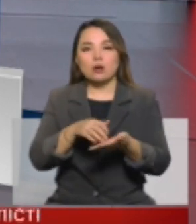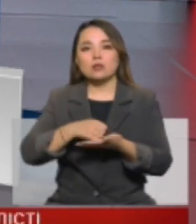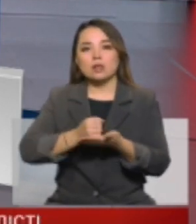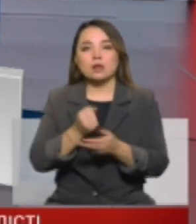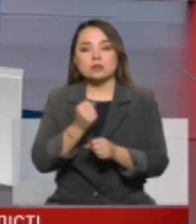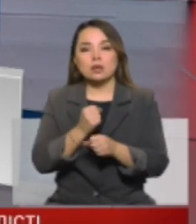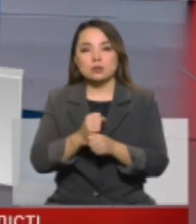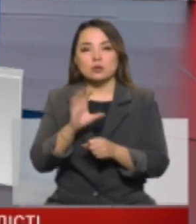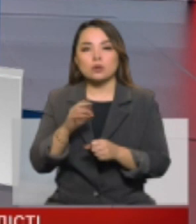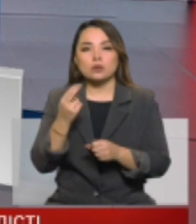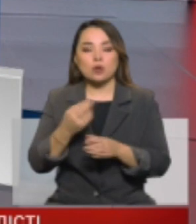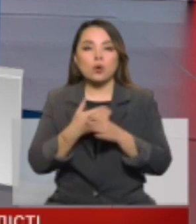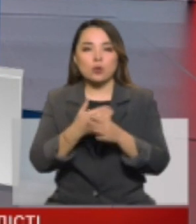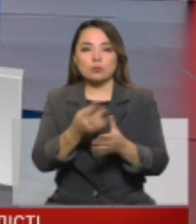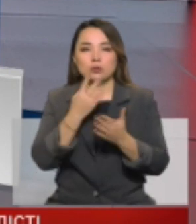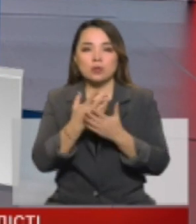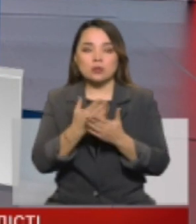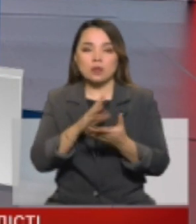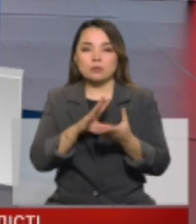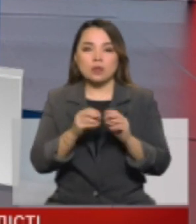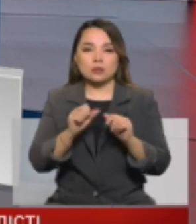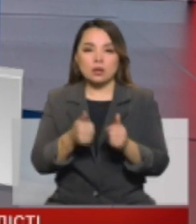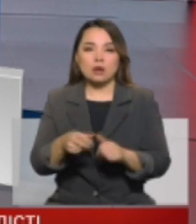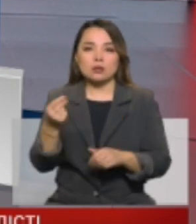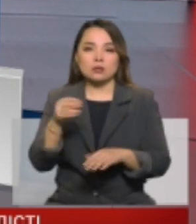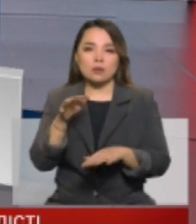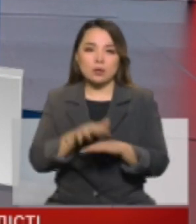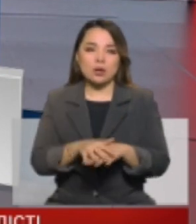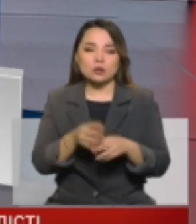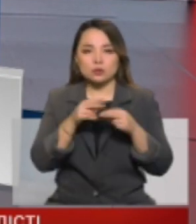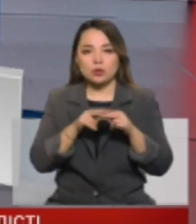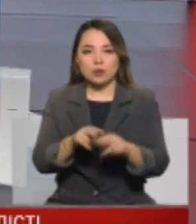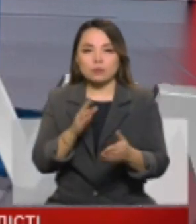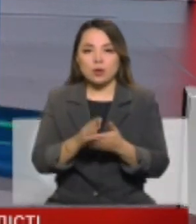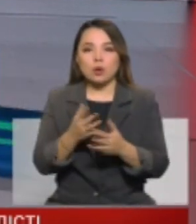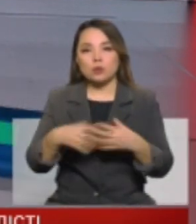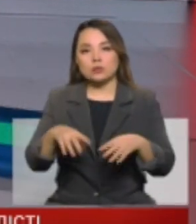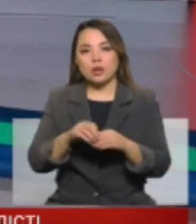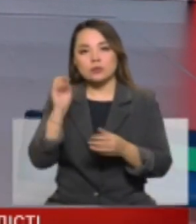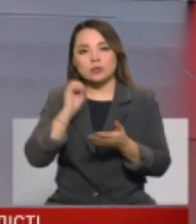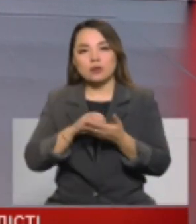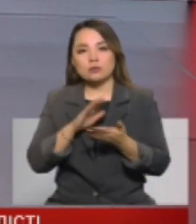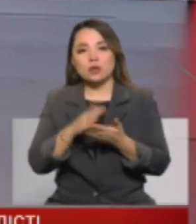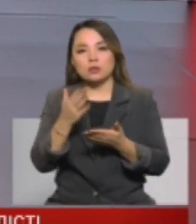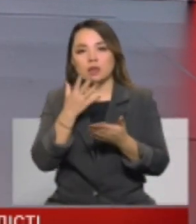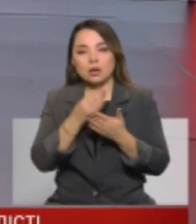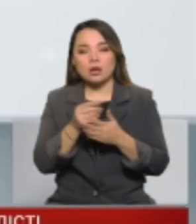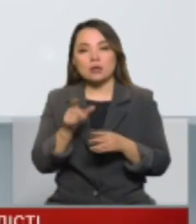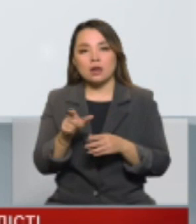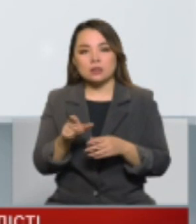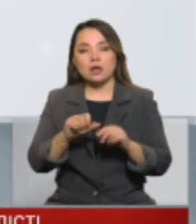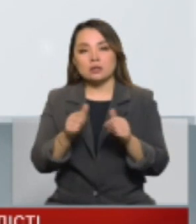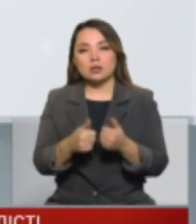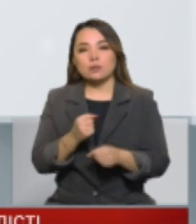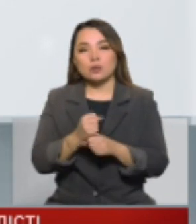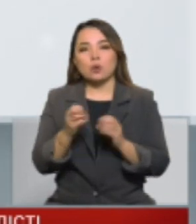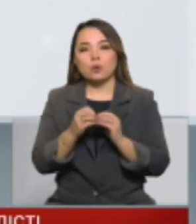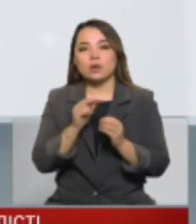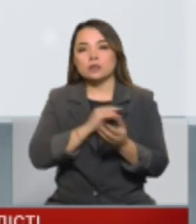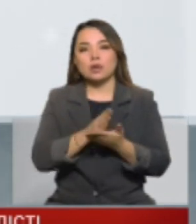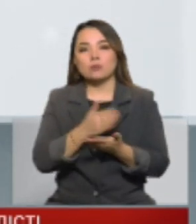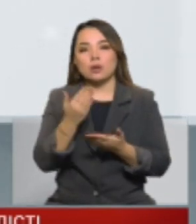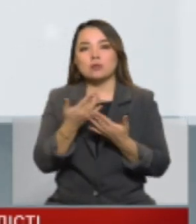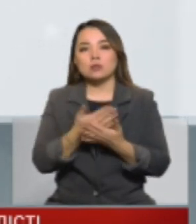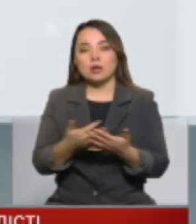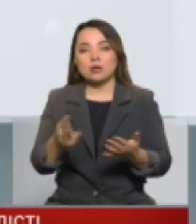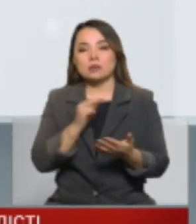растағаннан кейін әлеуметтік көмек рәсімделіп, қаражат банктың шотына түседі. Отбасының цифрлық картасы арқылы рәсімделетін 10 қызмет